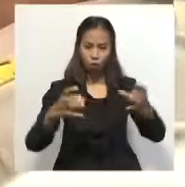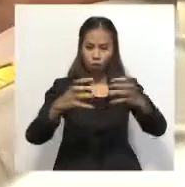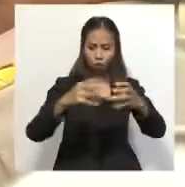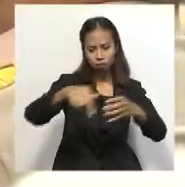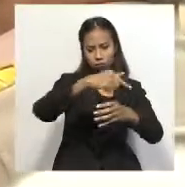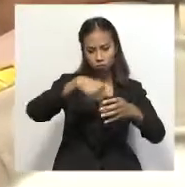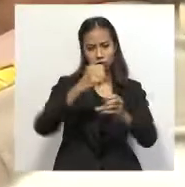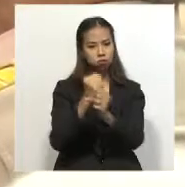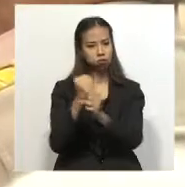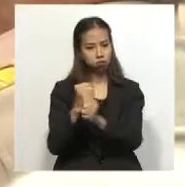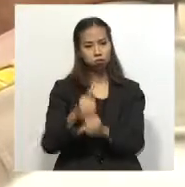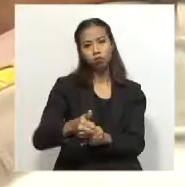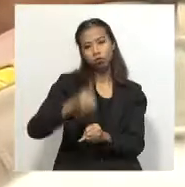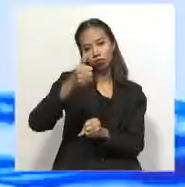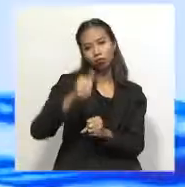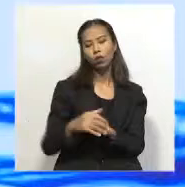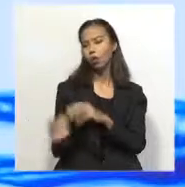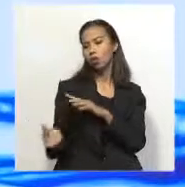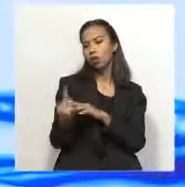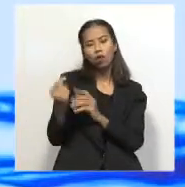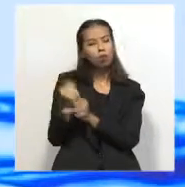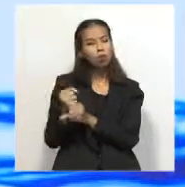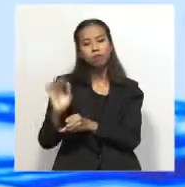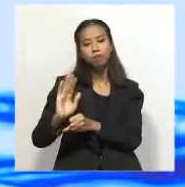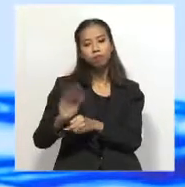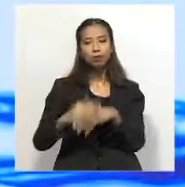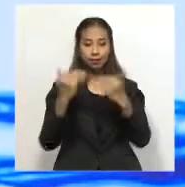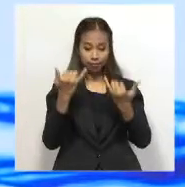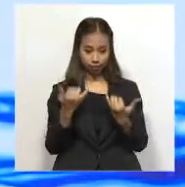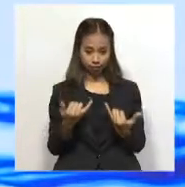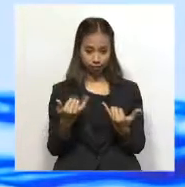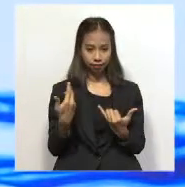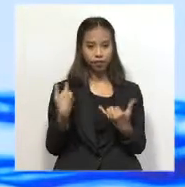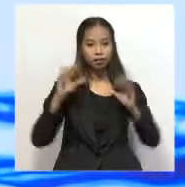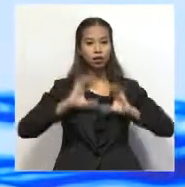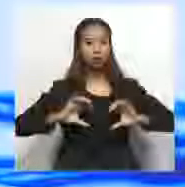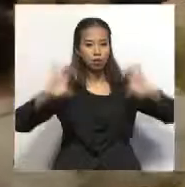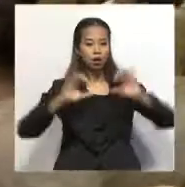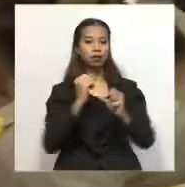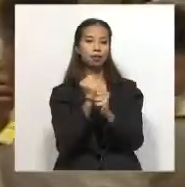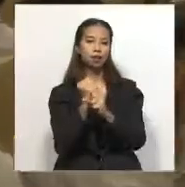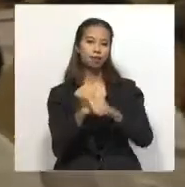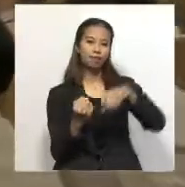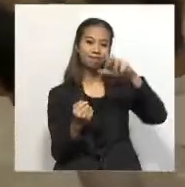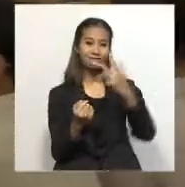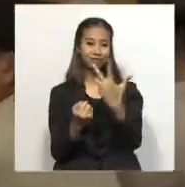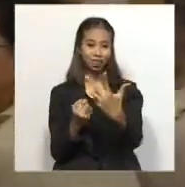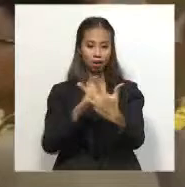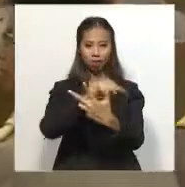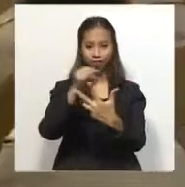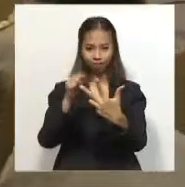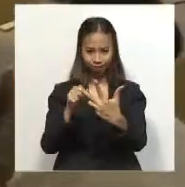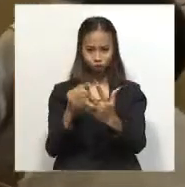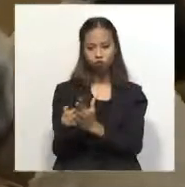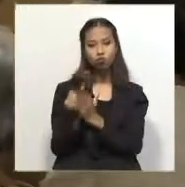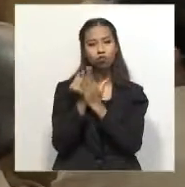ให้เกิด All for One มากกว่า One Man Show ทั้งนี้การที่รัฐบาลเข้ามาปฏิรูปโดยใช้3เสาหลักก็จะทำให้องค์กรกลางมีเอกภา